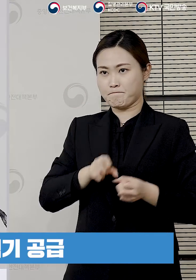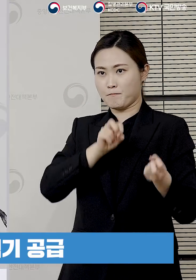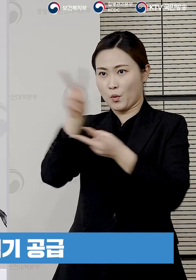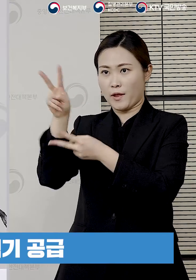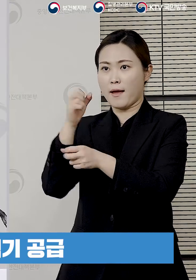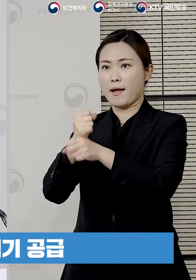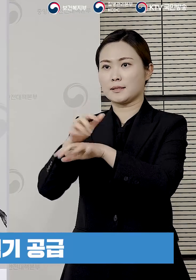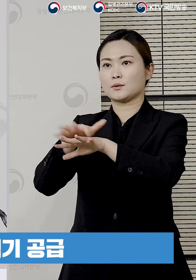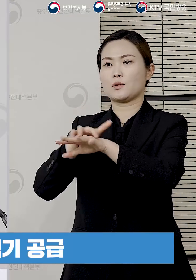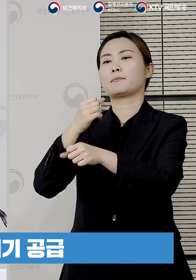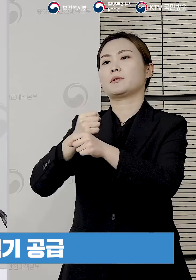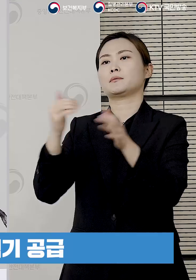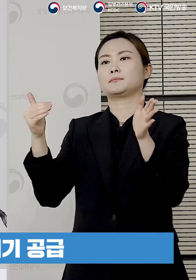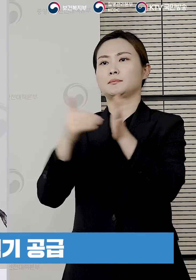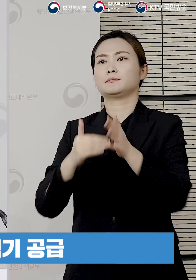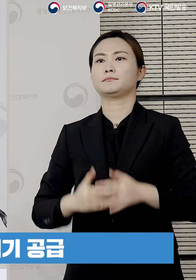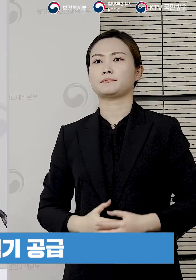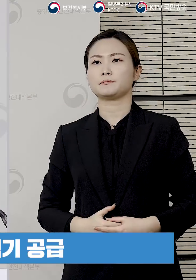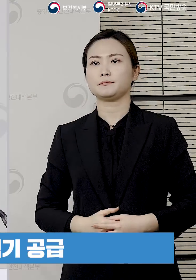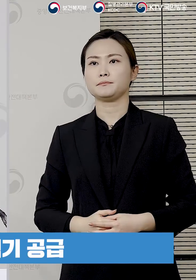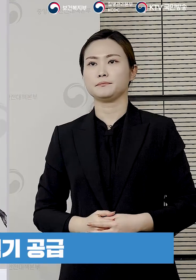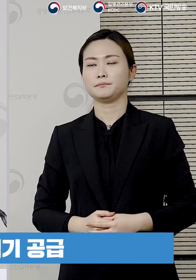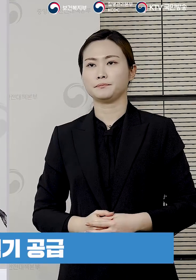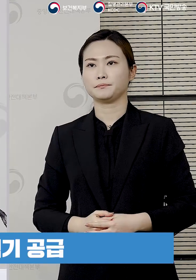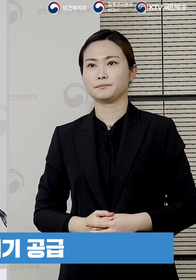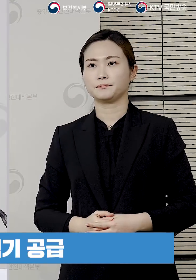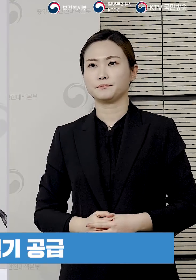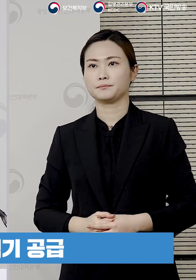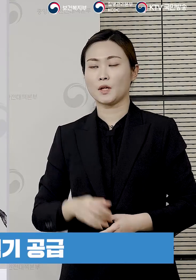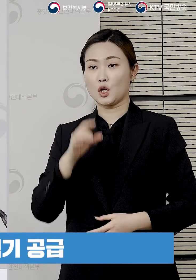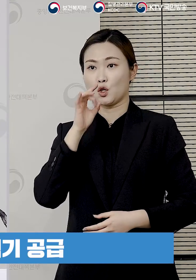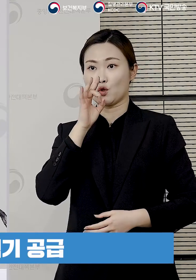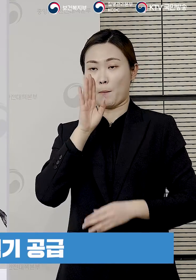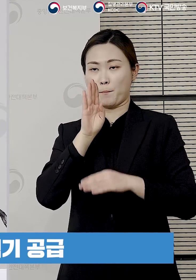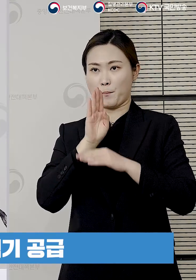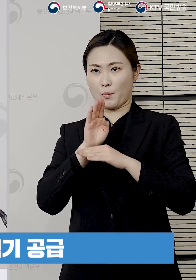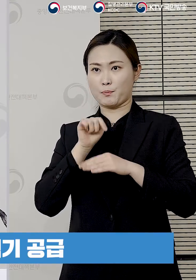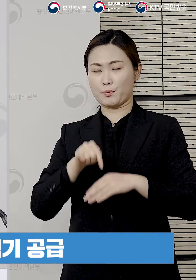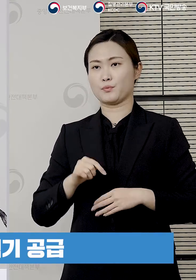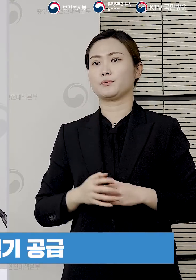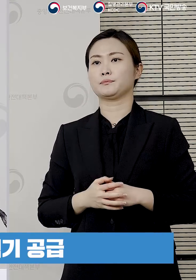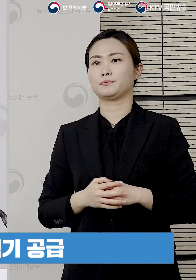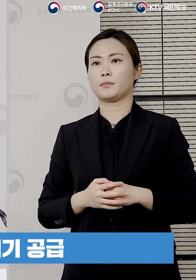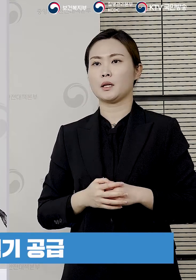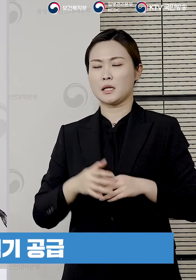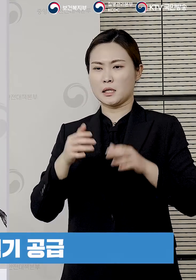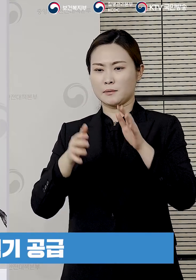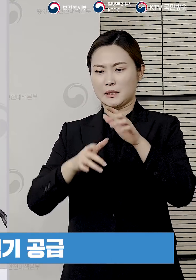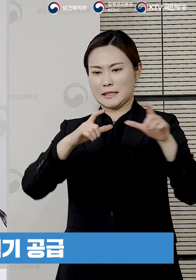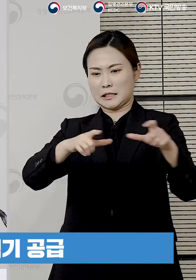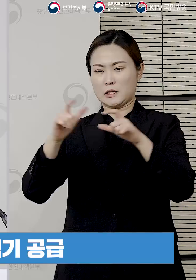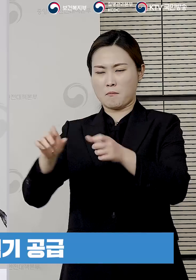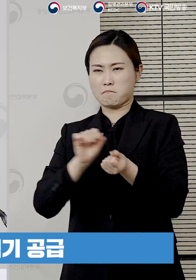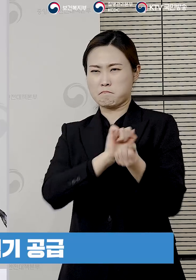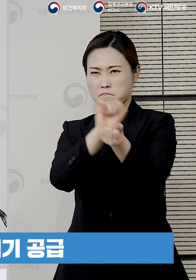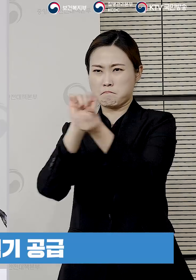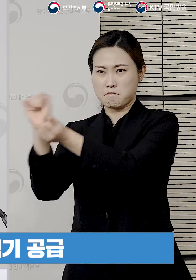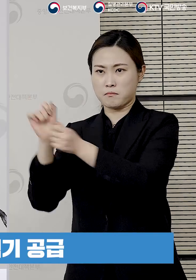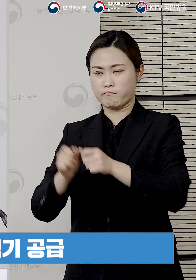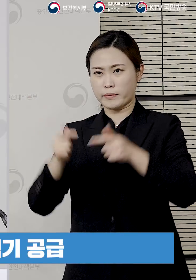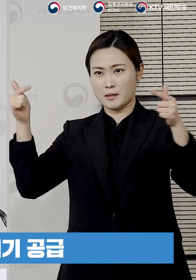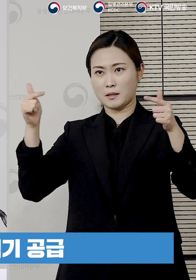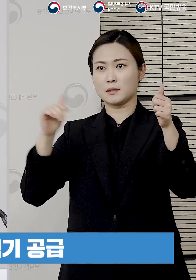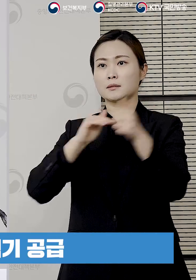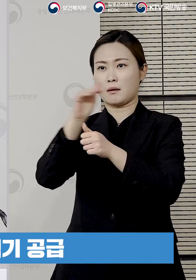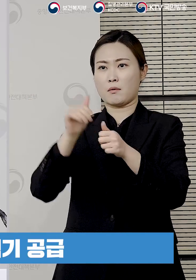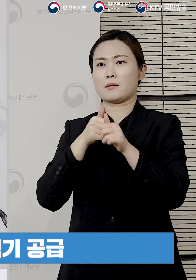지원 체계를 가동하고 있습니다. 중대본은 향후에도 지역 확산 상황을 대비하여